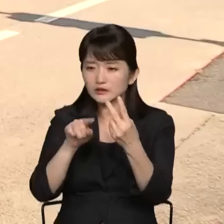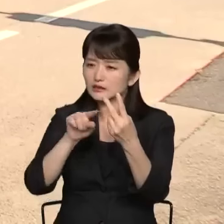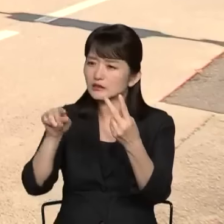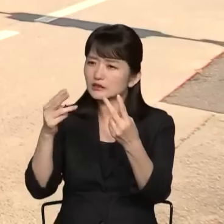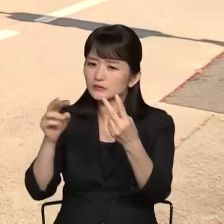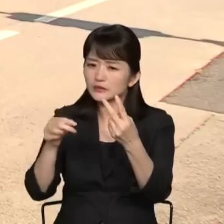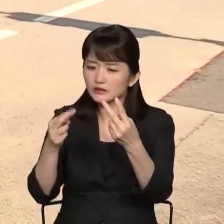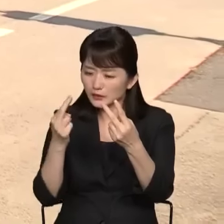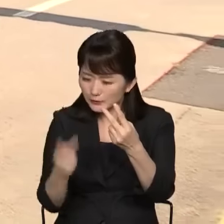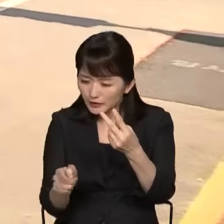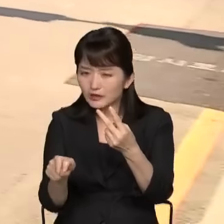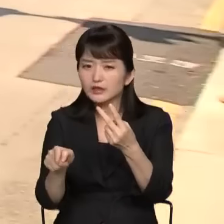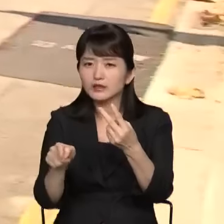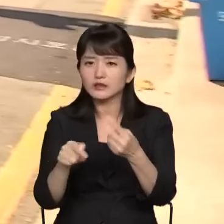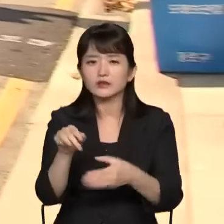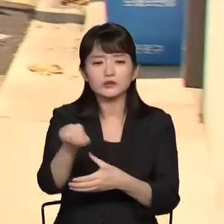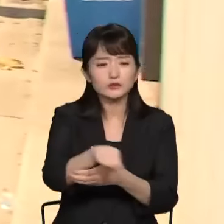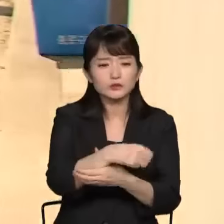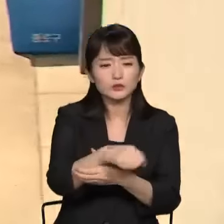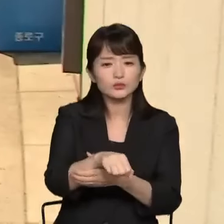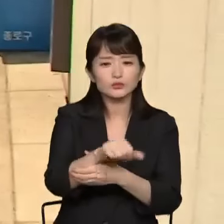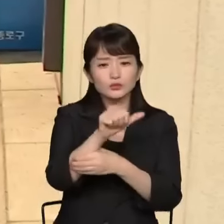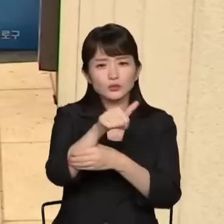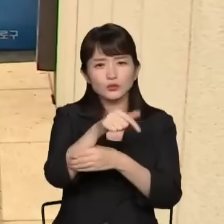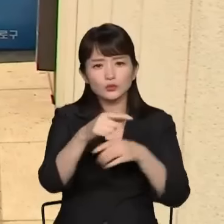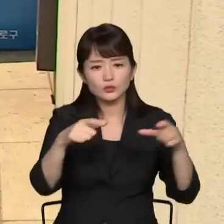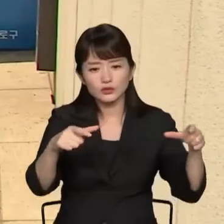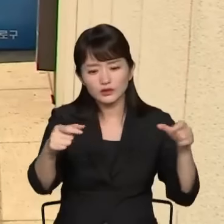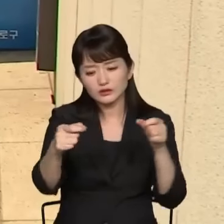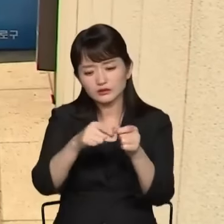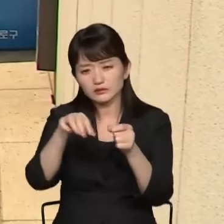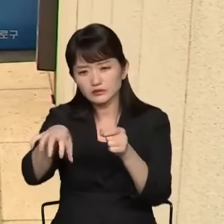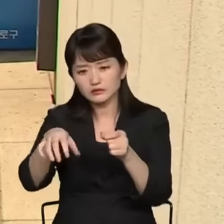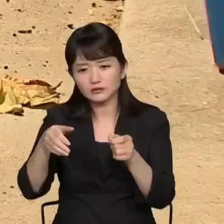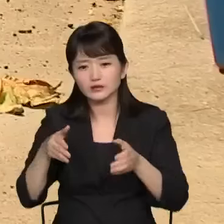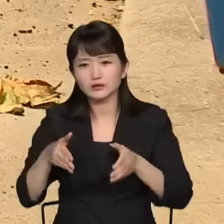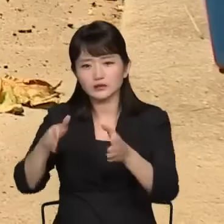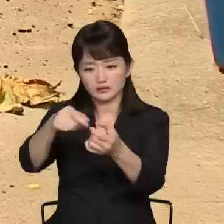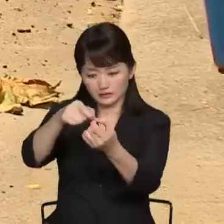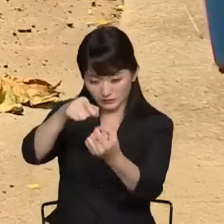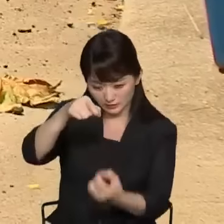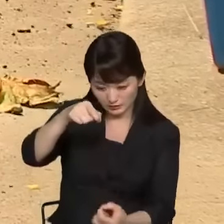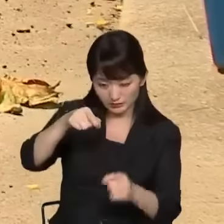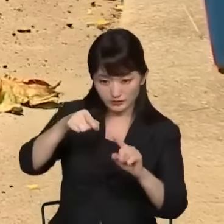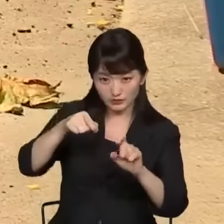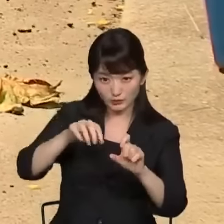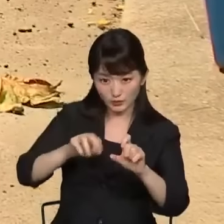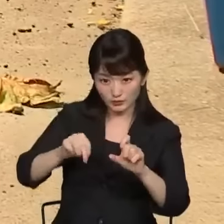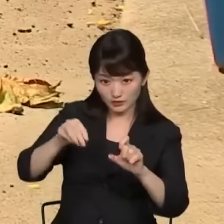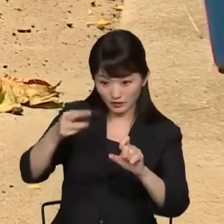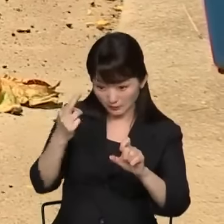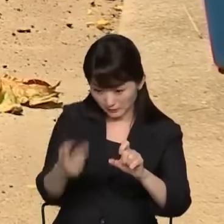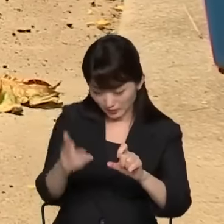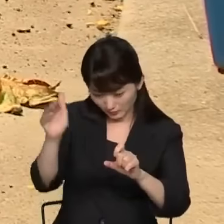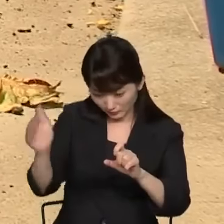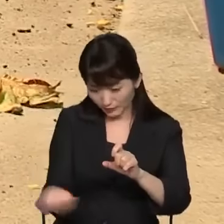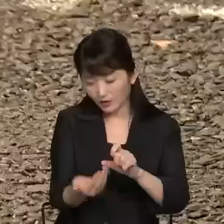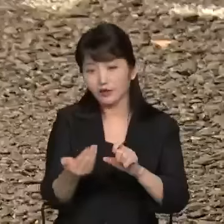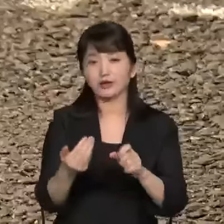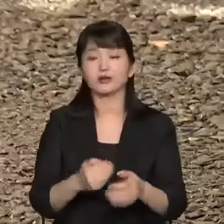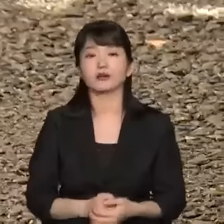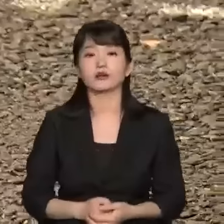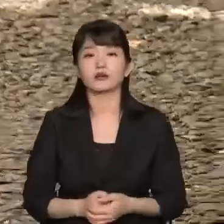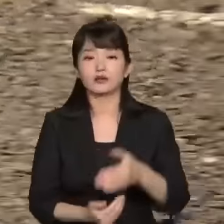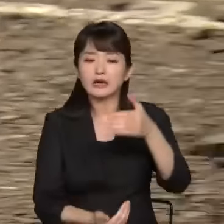땅이 꺼졌고 종로 오가역 지하철 입구 인근에선 깊이 15cm의 싱크홀이 발생했습니다.